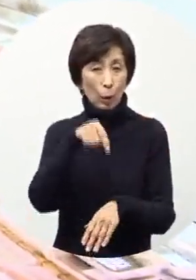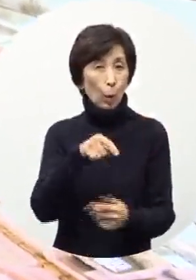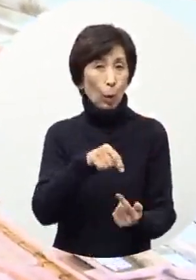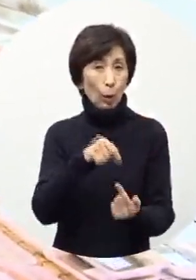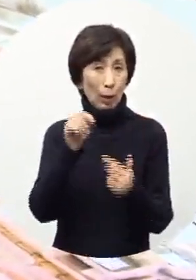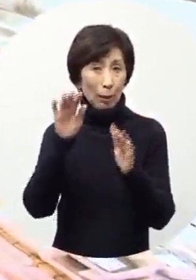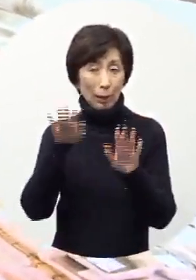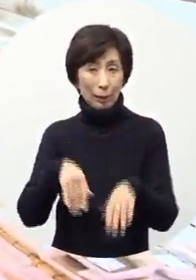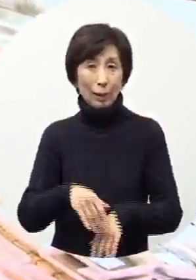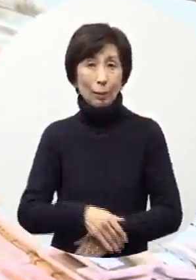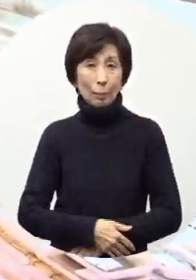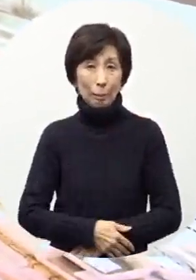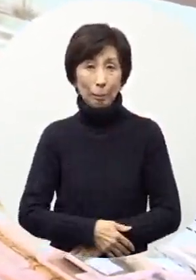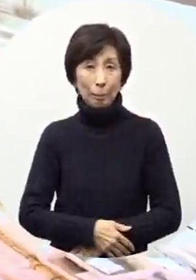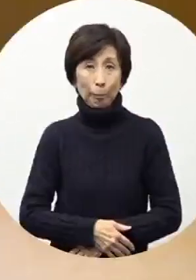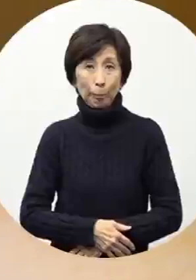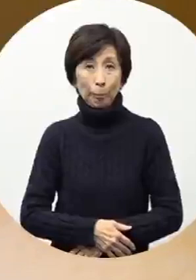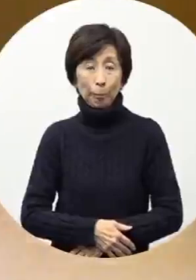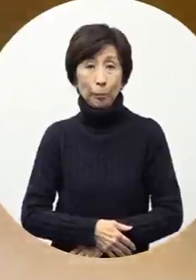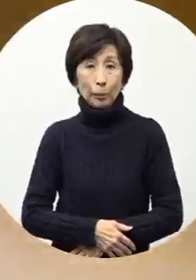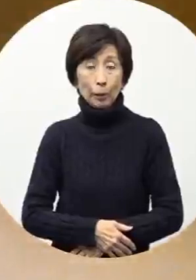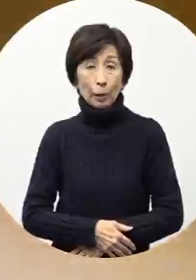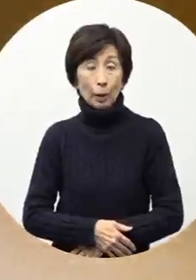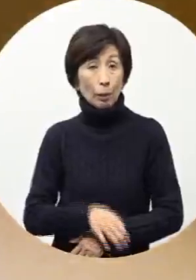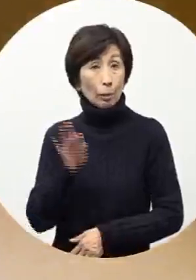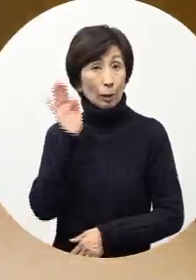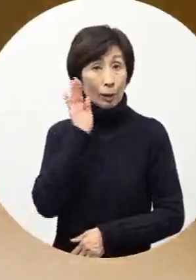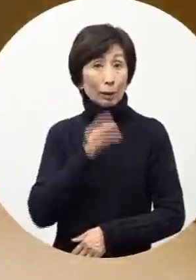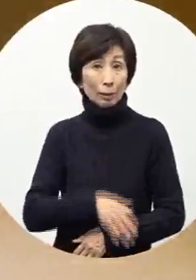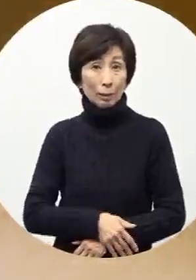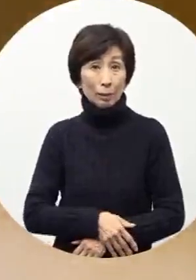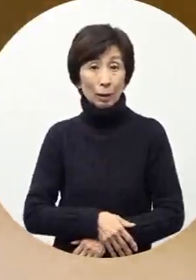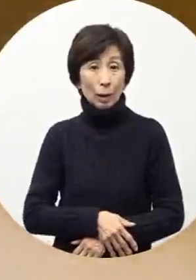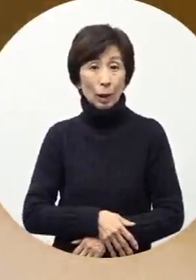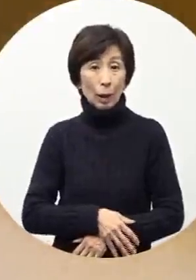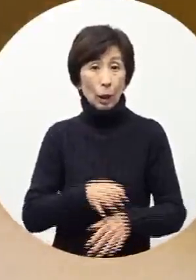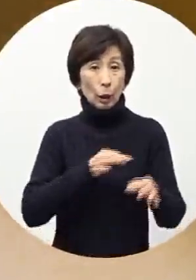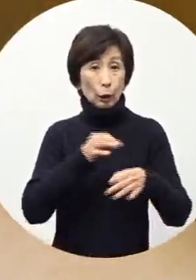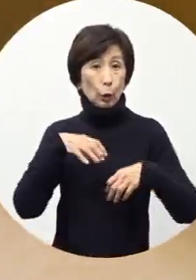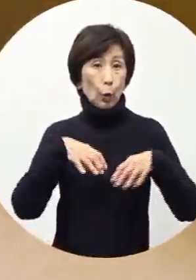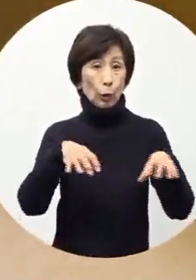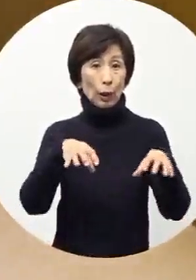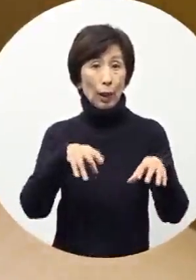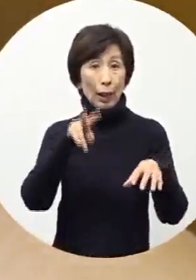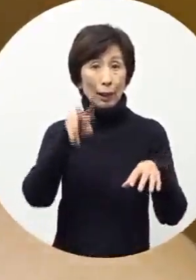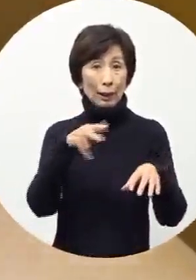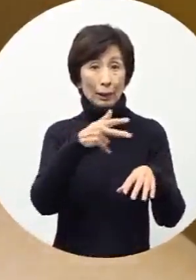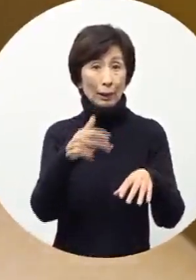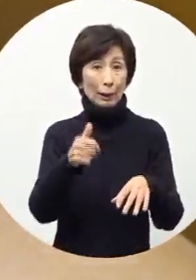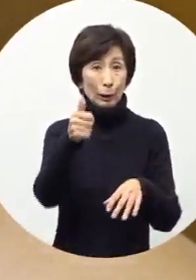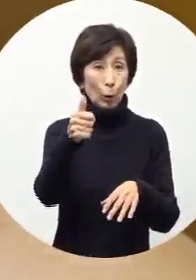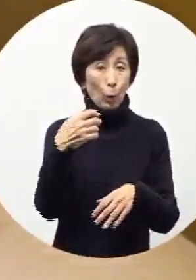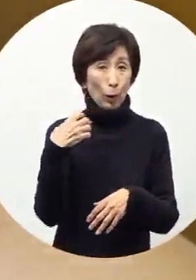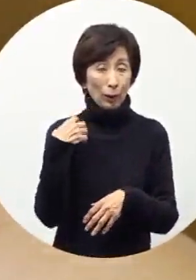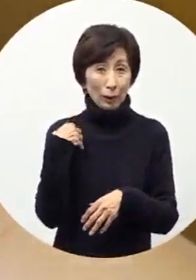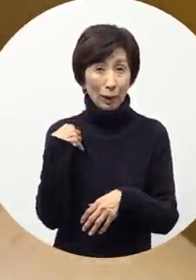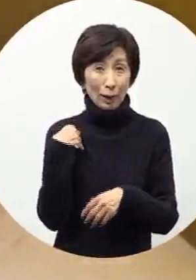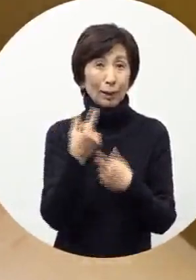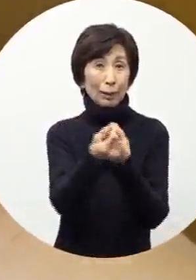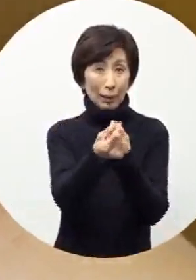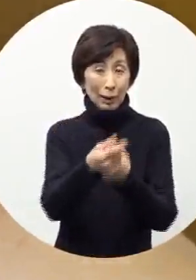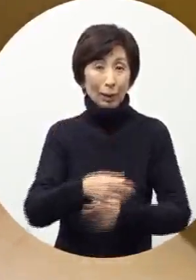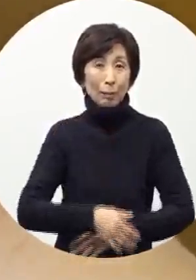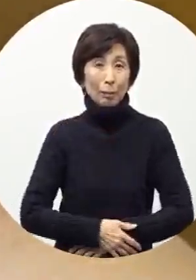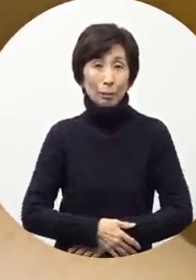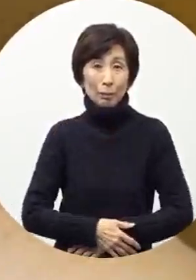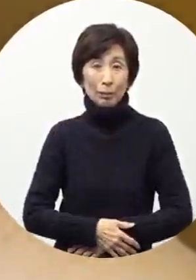ここで、はい、開きました。 ちょっと伺ったんですけど、商店街のなんか理事長さんをやられていらっしゃるって聞いたん